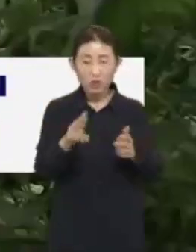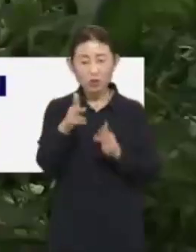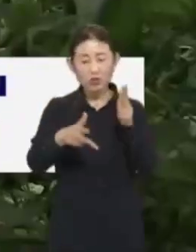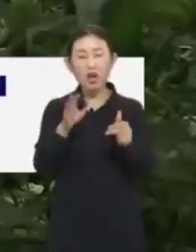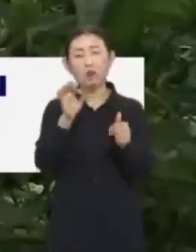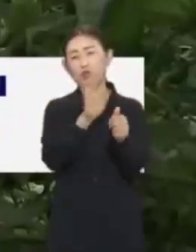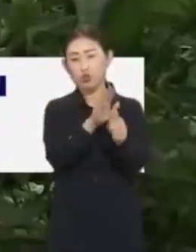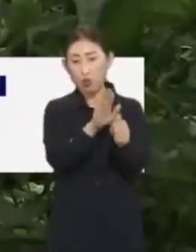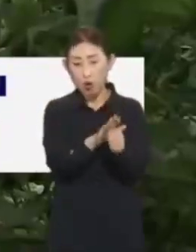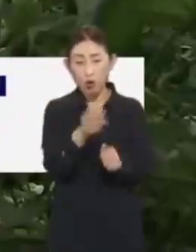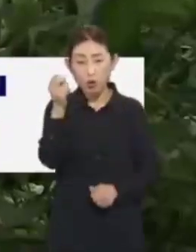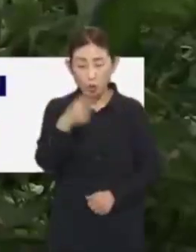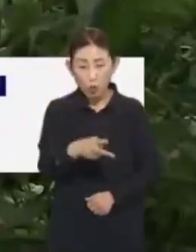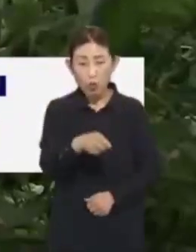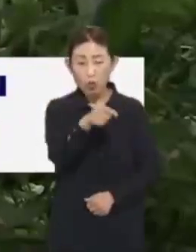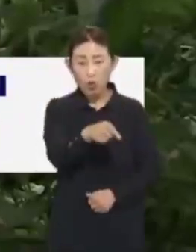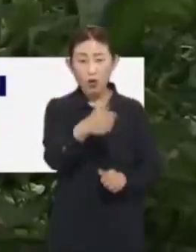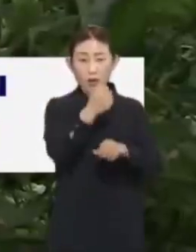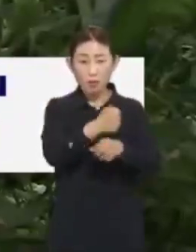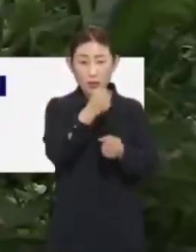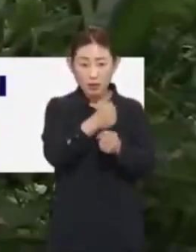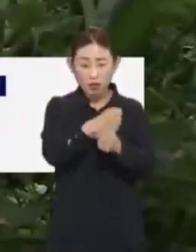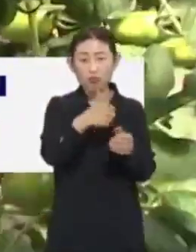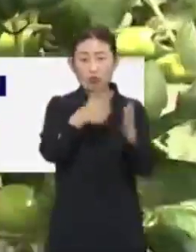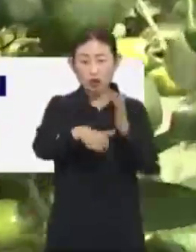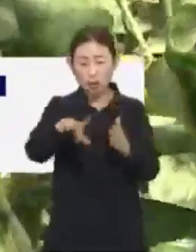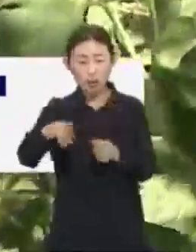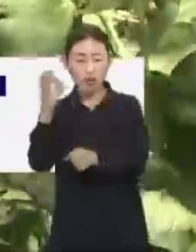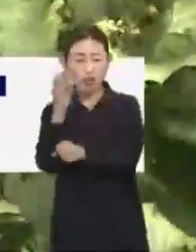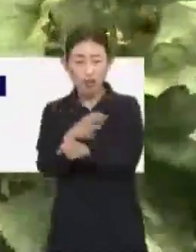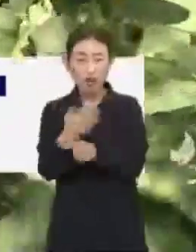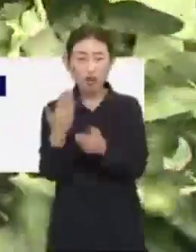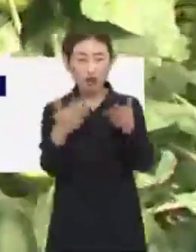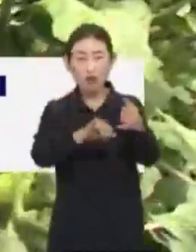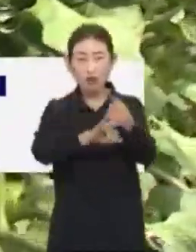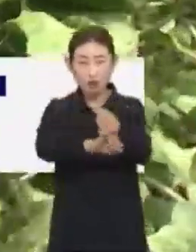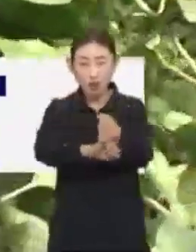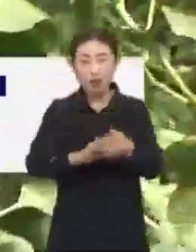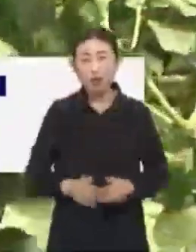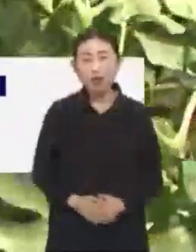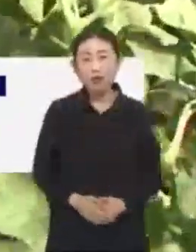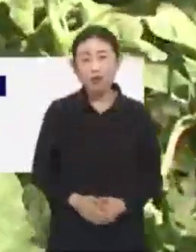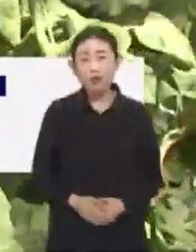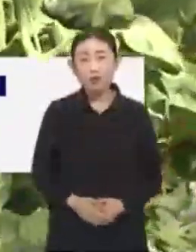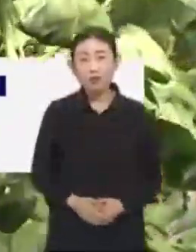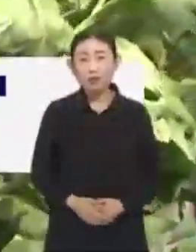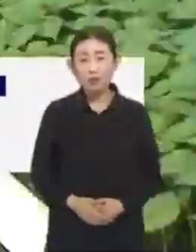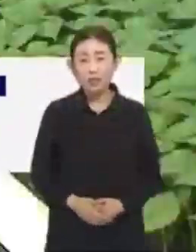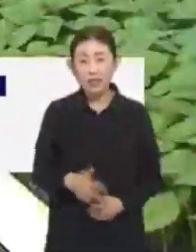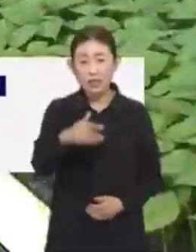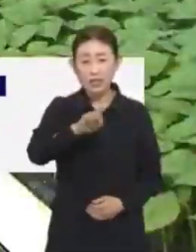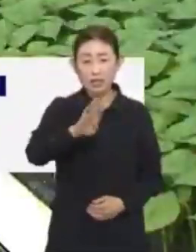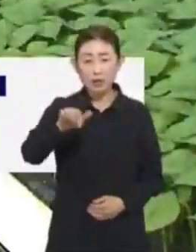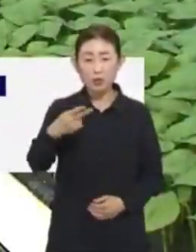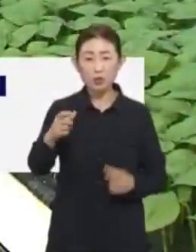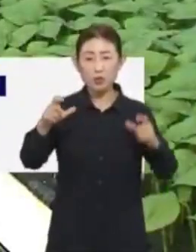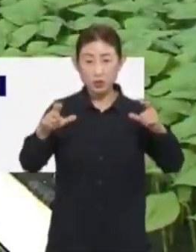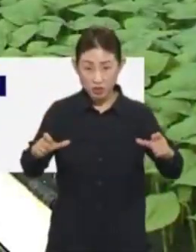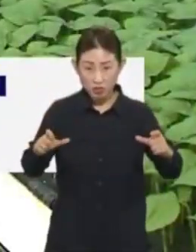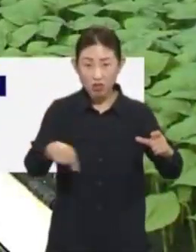것은 물론 단지 내 입주 기업들의 제품을 우선적으로 구매하겠다고 밝혔습니다. 충남도는 삽교